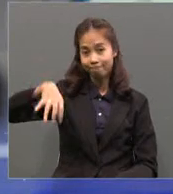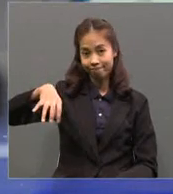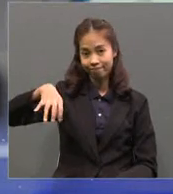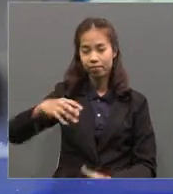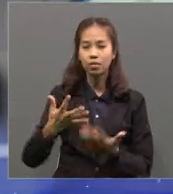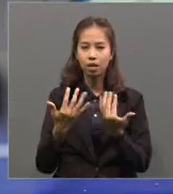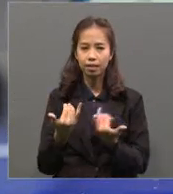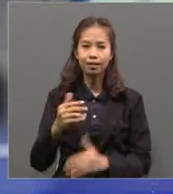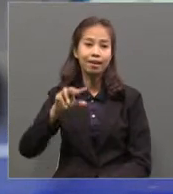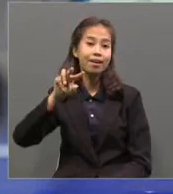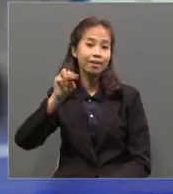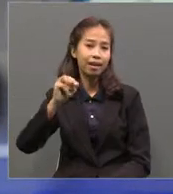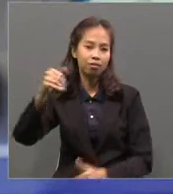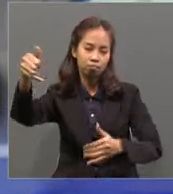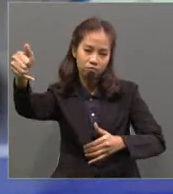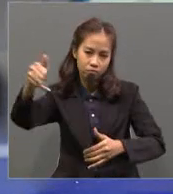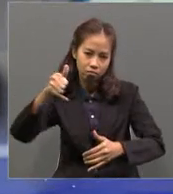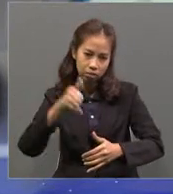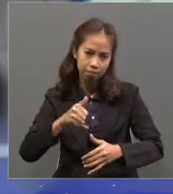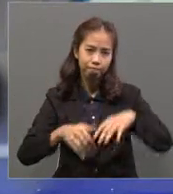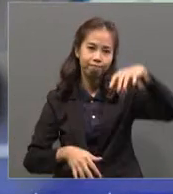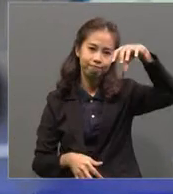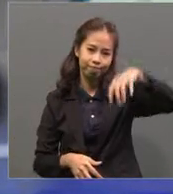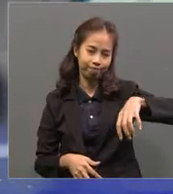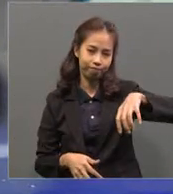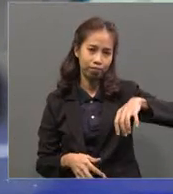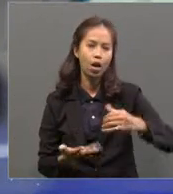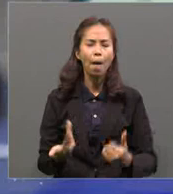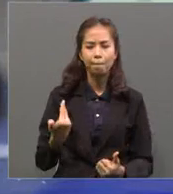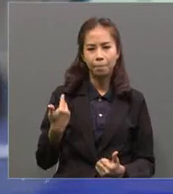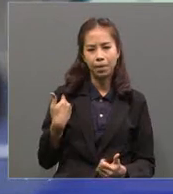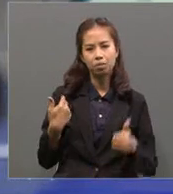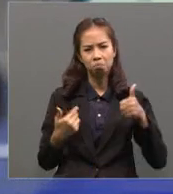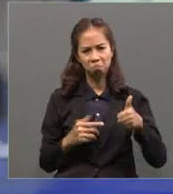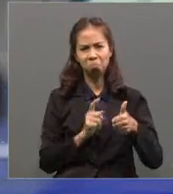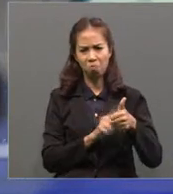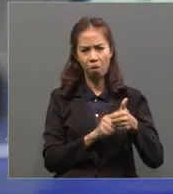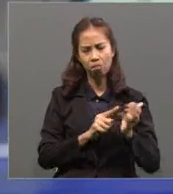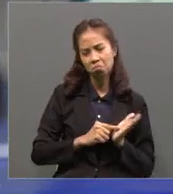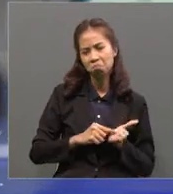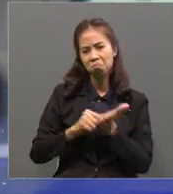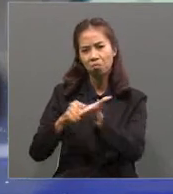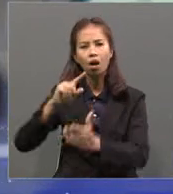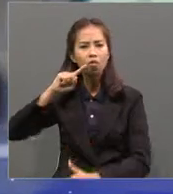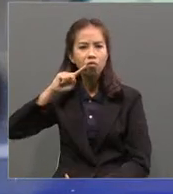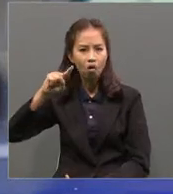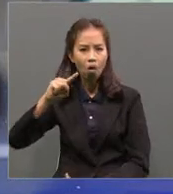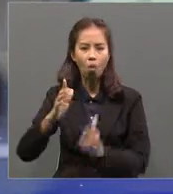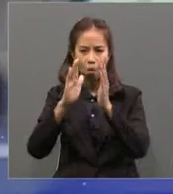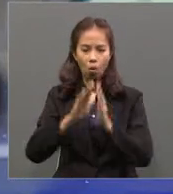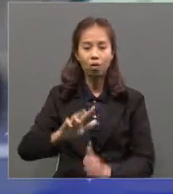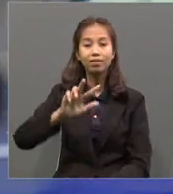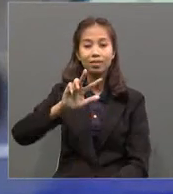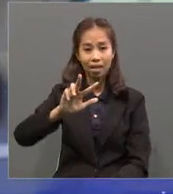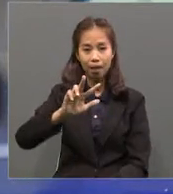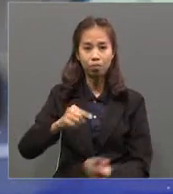นัดฟังคำพิพากษาที่อัยการสูงสุดนั้นเป็นโจทก์ยื่นฟ้องจำเลยทั้ง 3คนคือนายฉลองเทิดวีระพงษ์